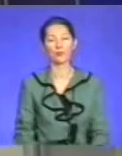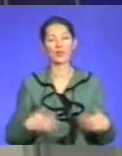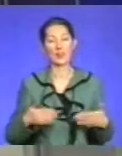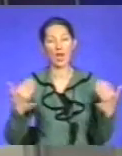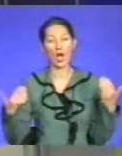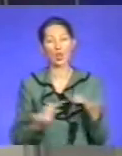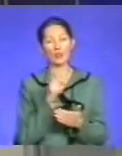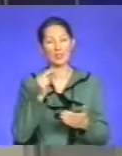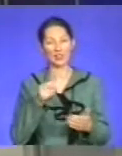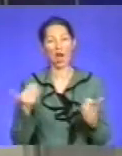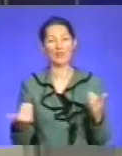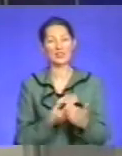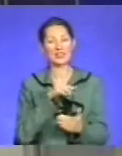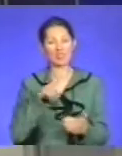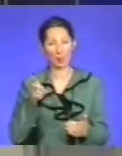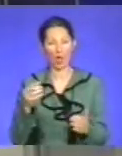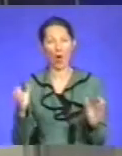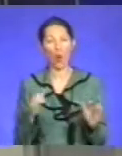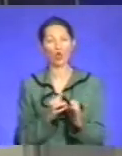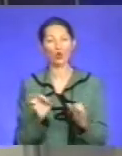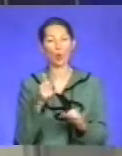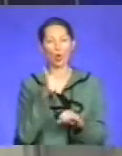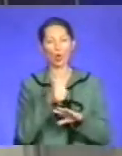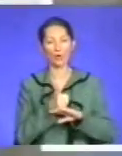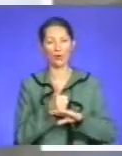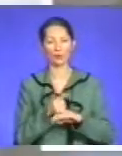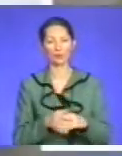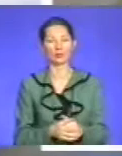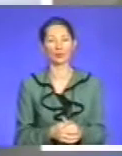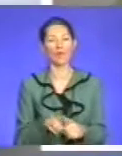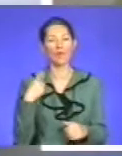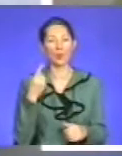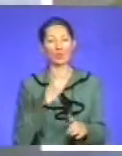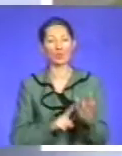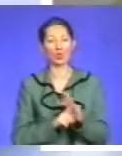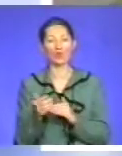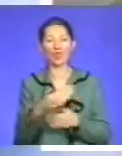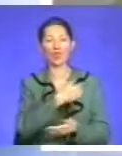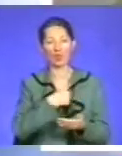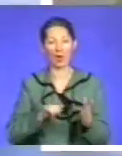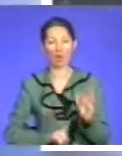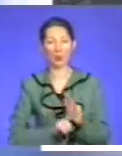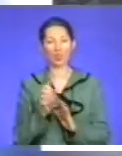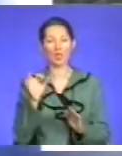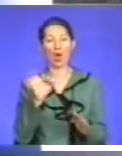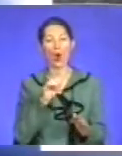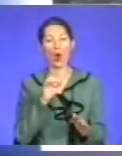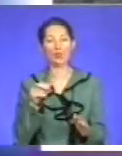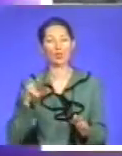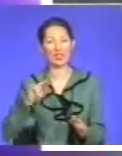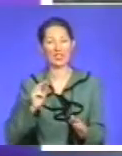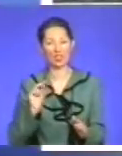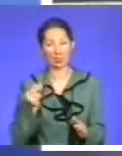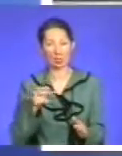Вітаю, новини четверга у вістях та тебе коротко про головне. В області стартували жнива. Розпочали з озимого ячменю і ріпаку,